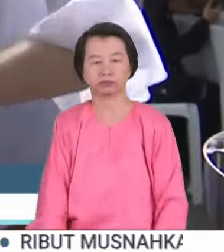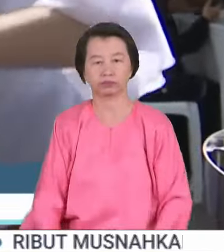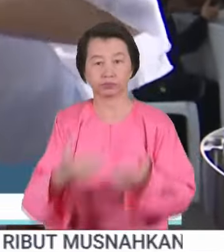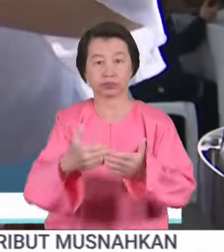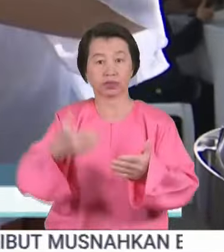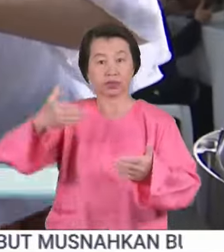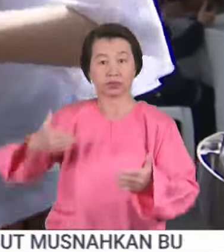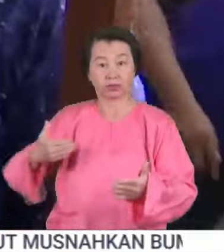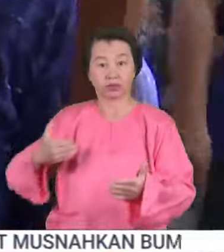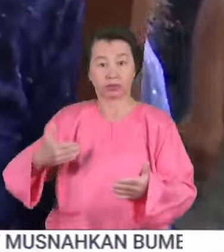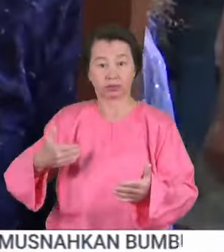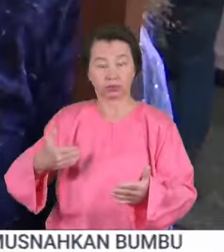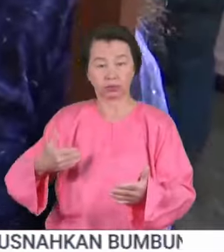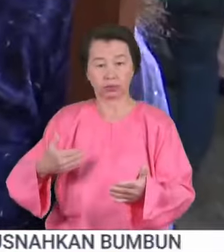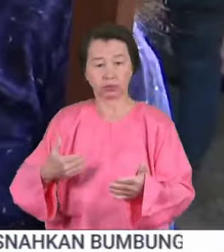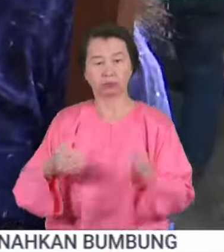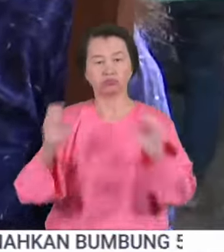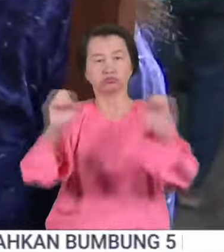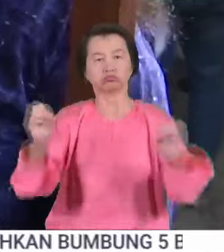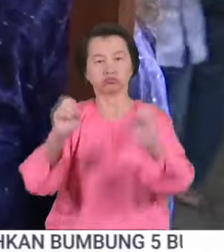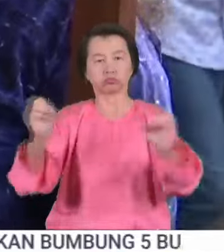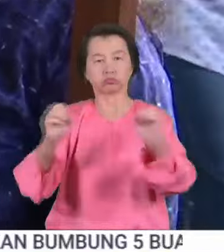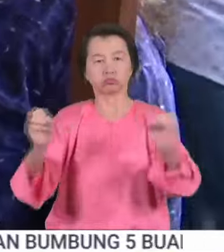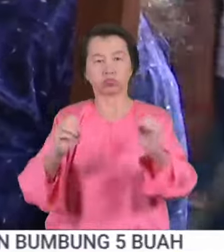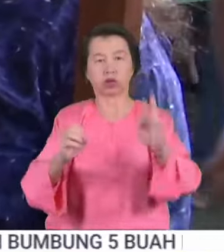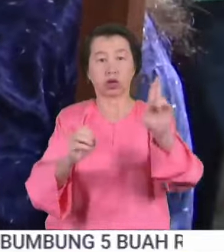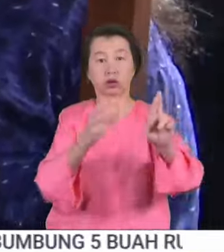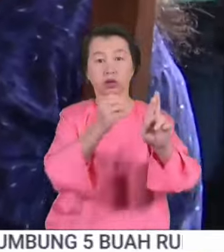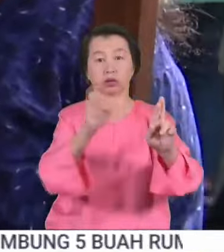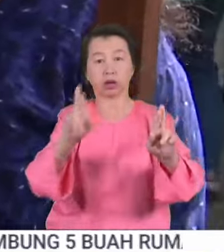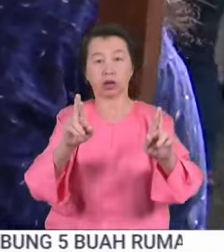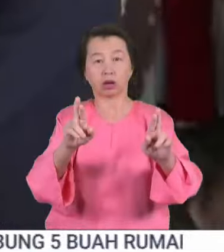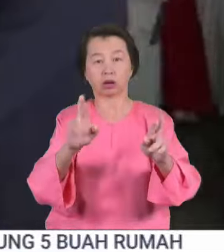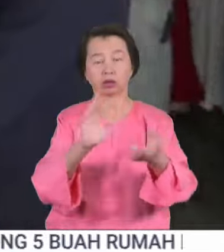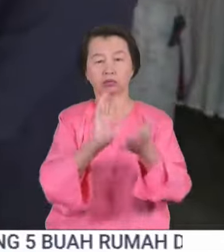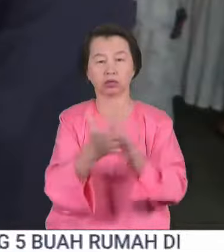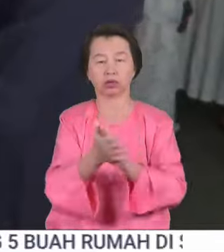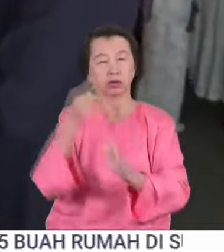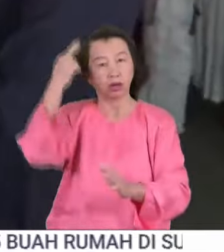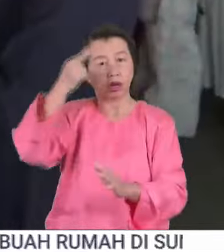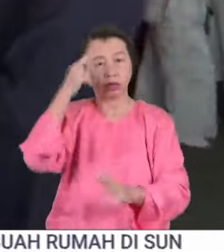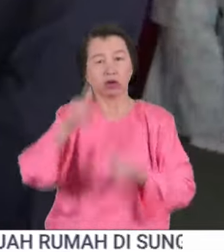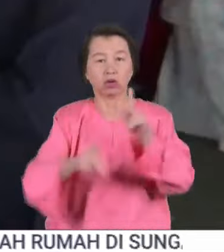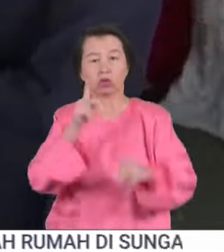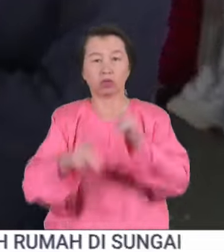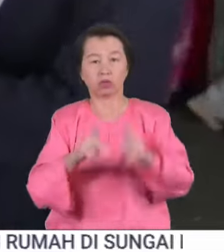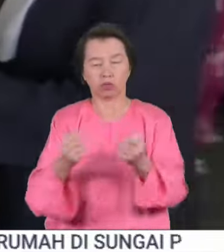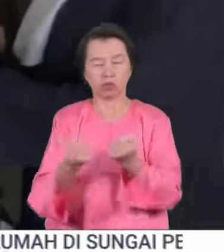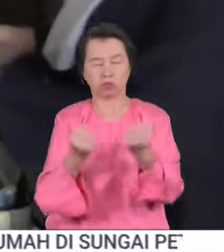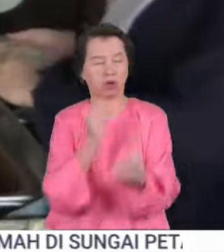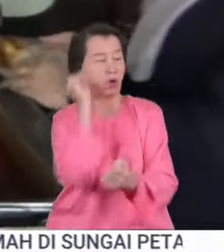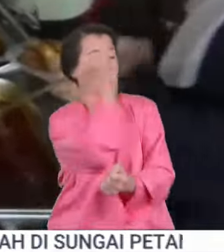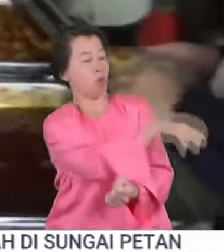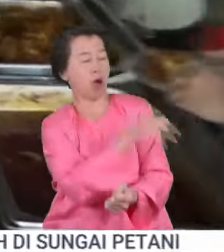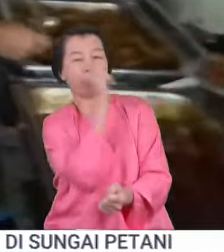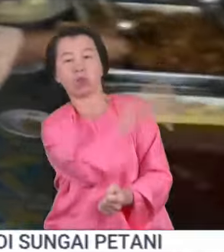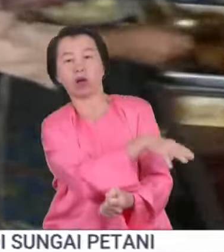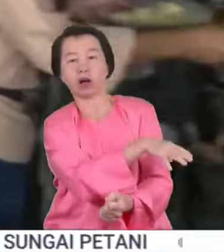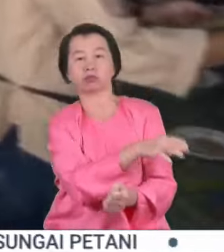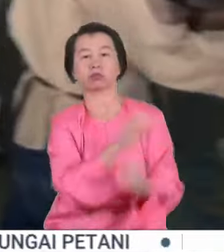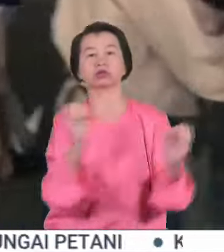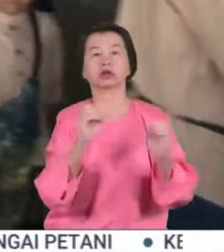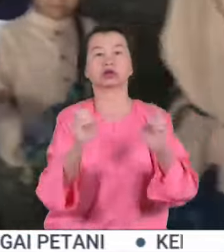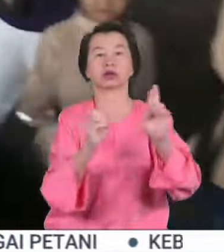Sebelum ini, media melaporkan ketiadaan kemudahan R&R menjadi antara alasan pengguna membuang sampah.